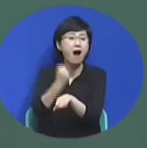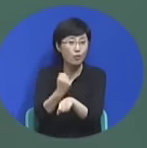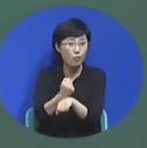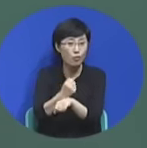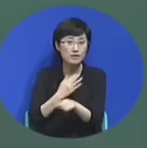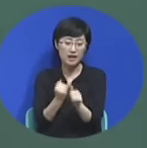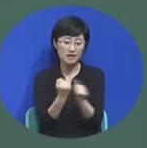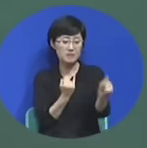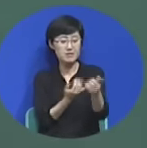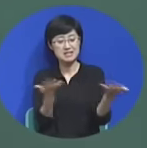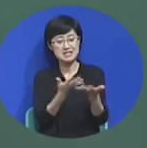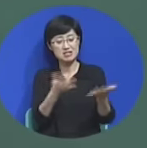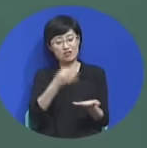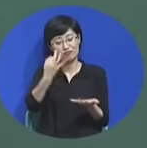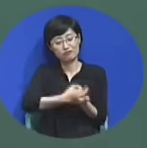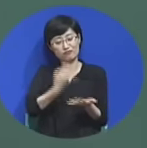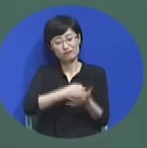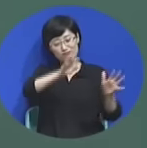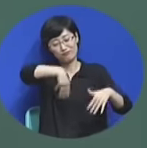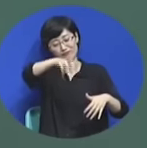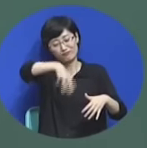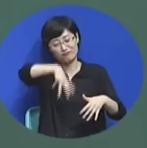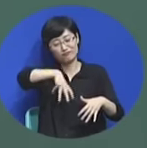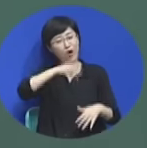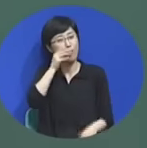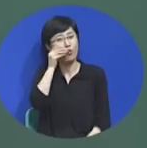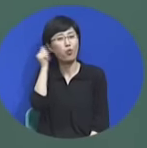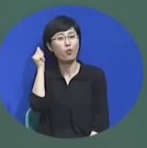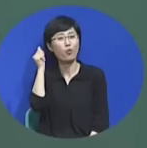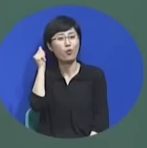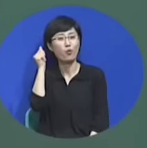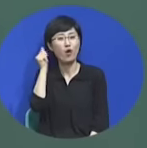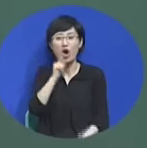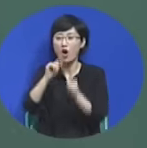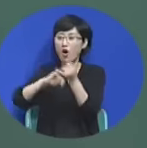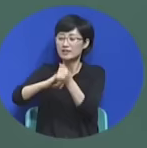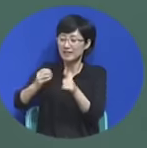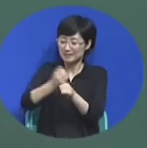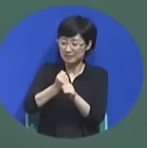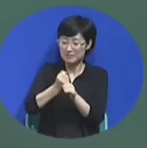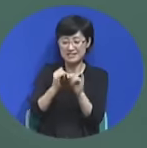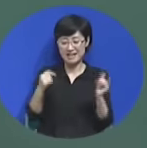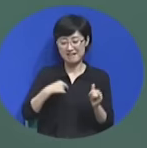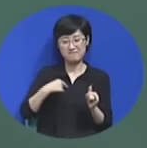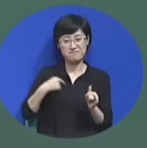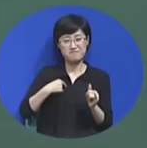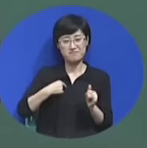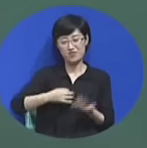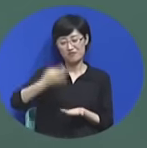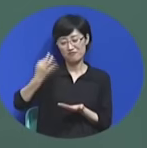我的孩子都能考上最好的学校。 내 남편 사업 너무나 잘 되고 而且我丈夫的生意非常的好。 그래, 언약 잡은 자는 이렇게 살아야 돼.